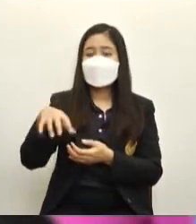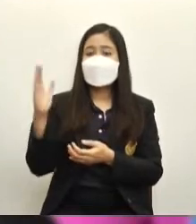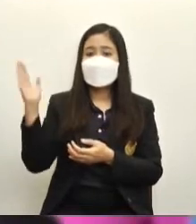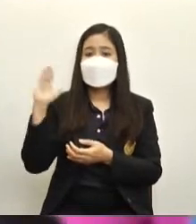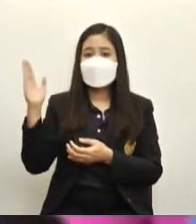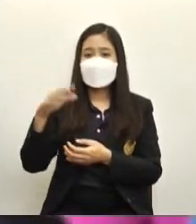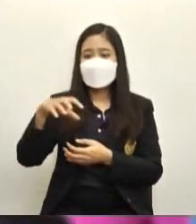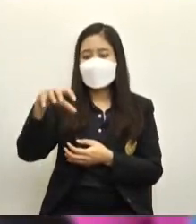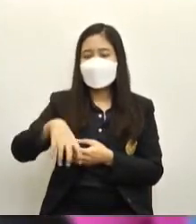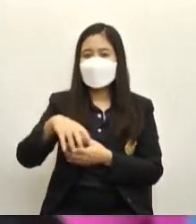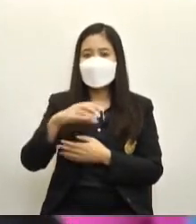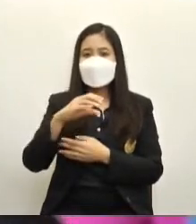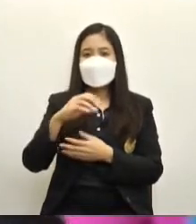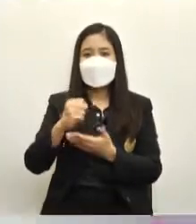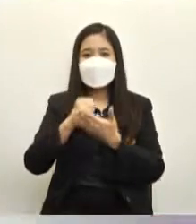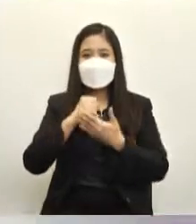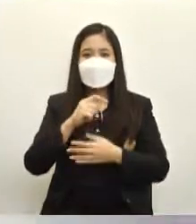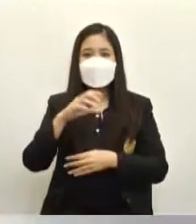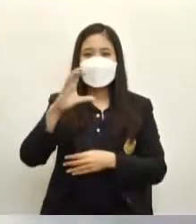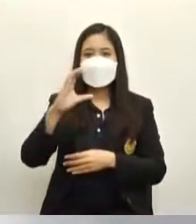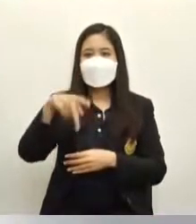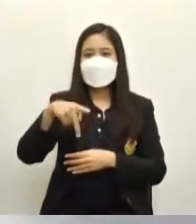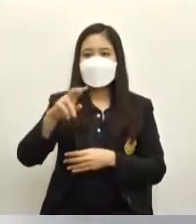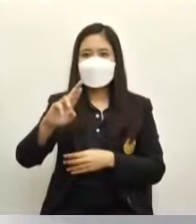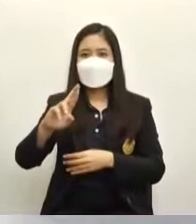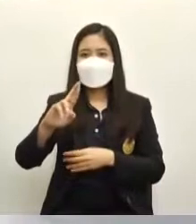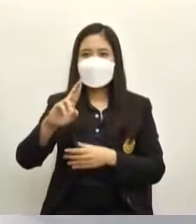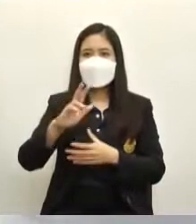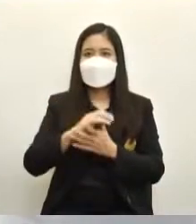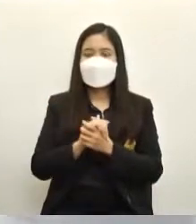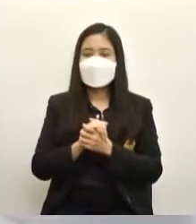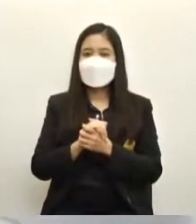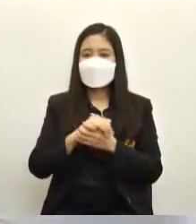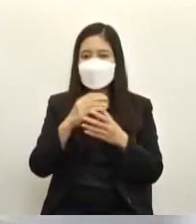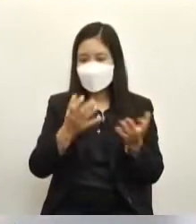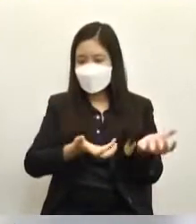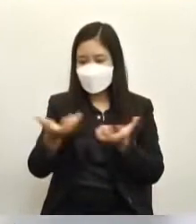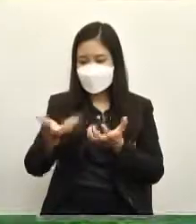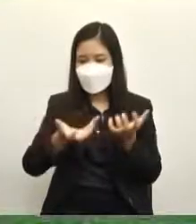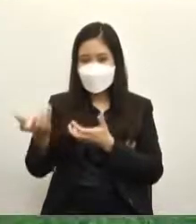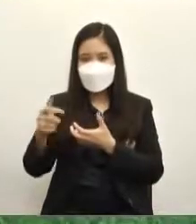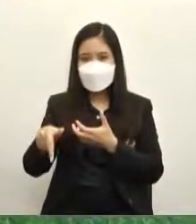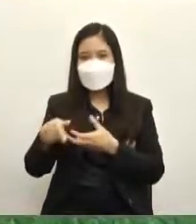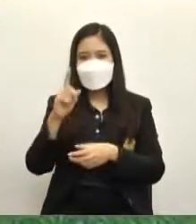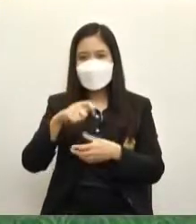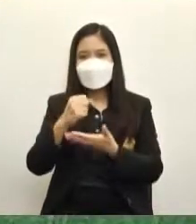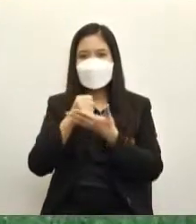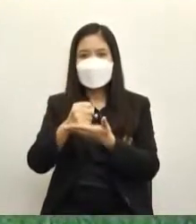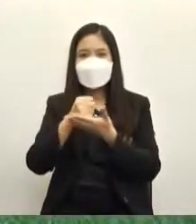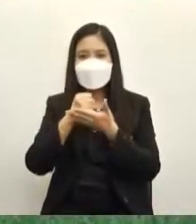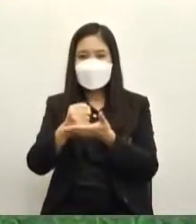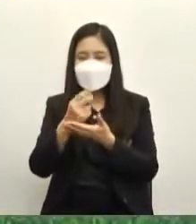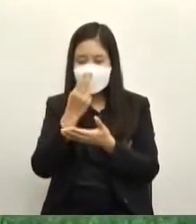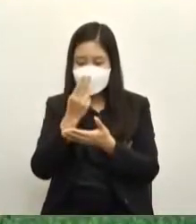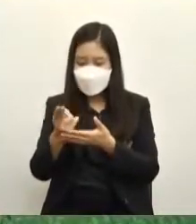านีการฟื้นคืนชีพและการ CPR 1การตรวจสอบความปลอดภัยของพื้นที่นะครับส่วนข้อ2นะครับเรื่องการดูว่าเขาหมดสติ